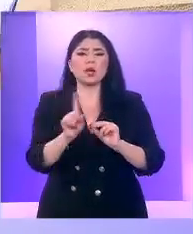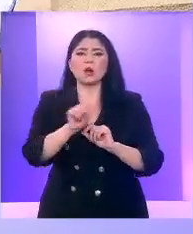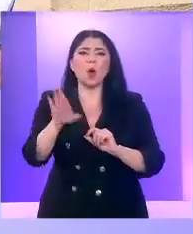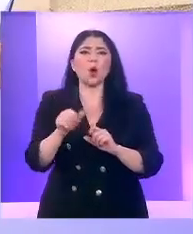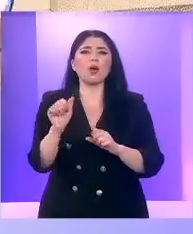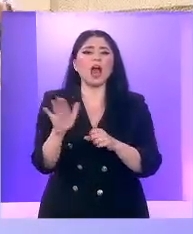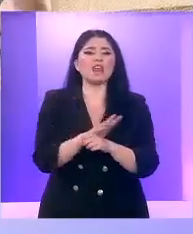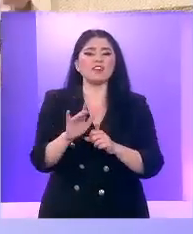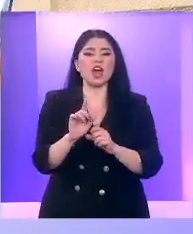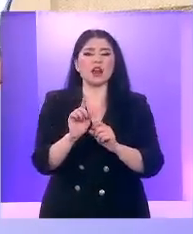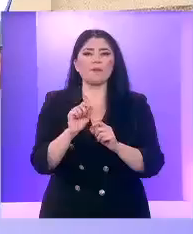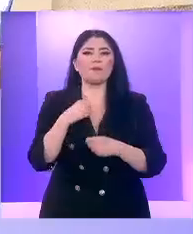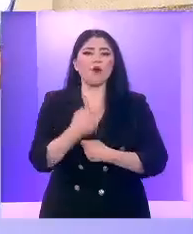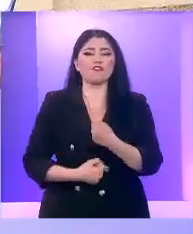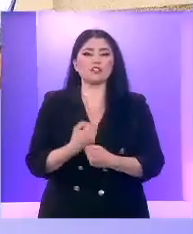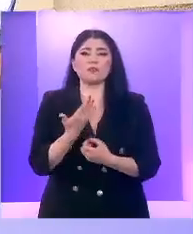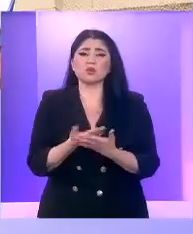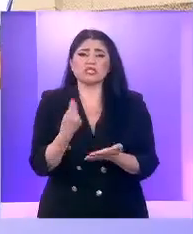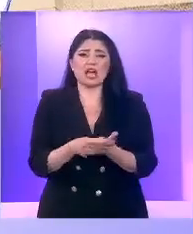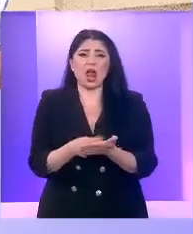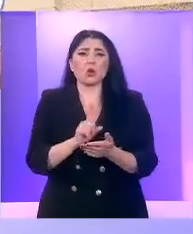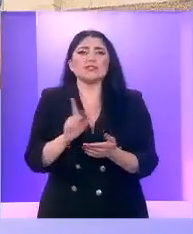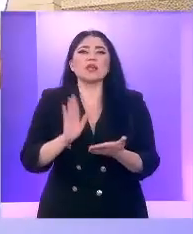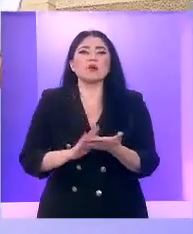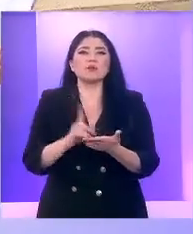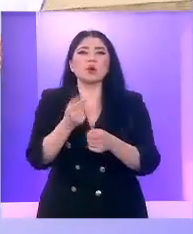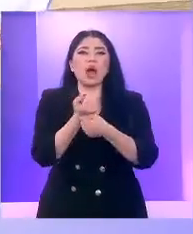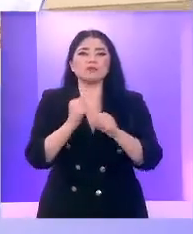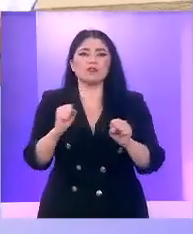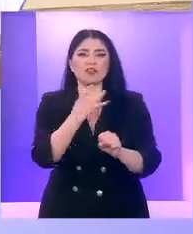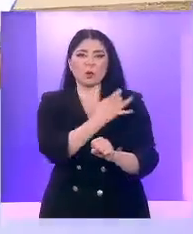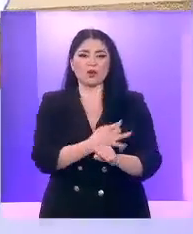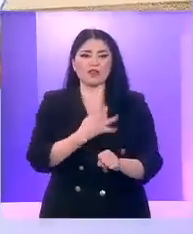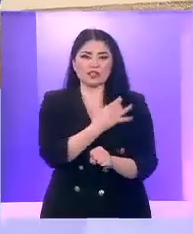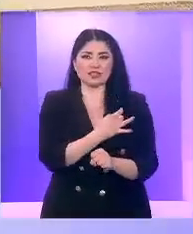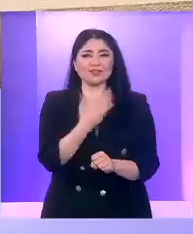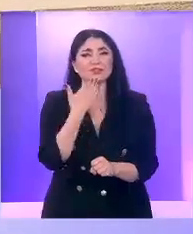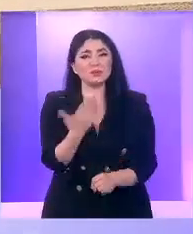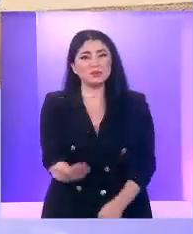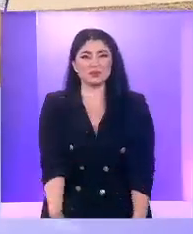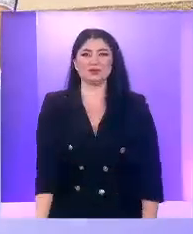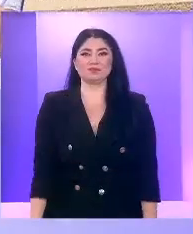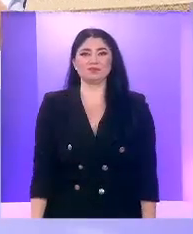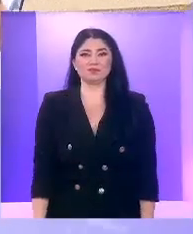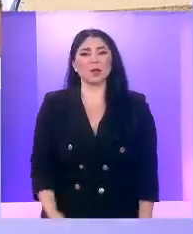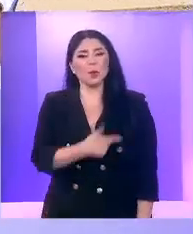deoarece salariul este absolut nemotivant pentru un absolvent de studii superioare. Vă mulțumesc foarte mult!